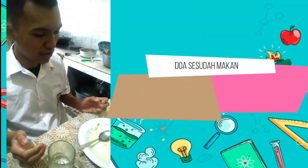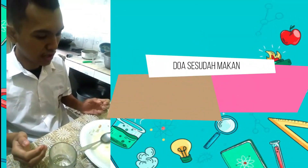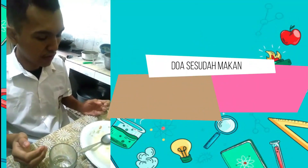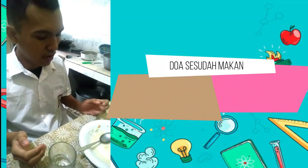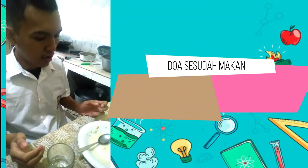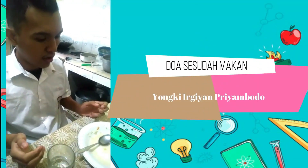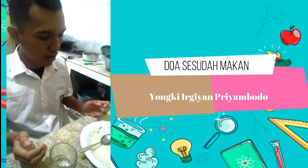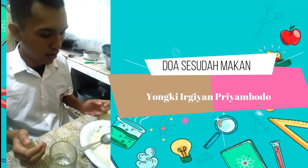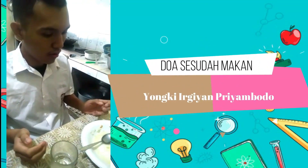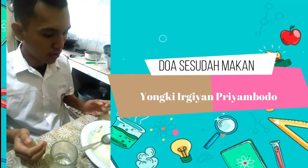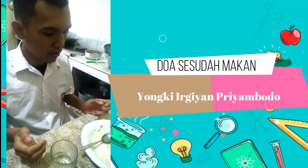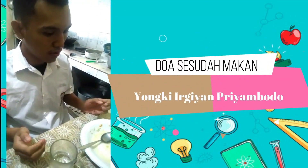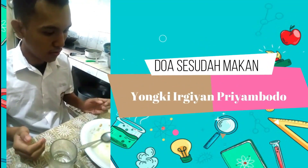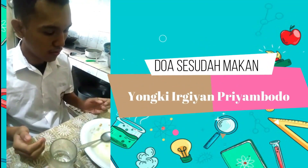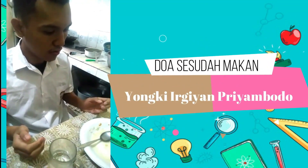Bismillahirrahmanirrahim.